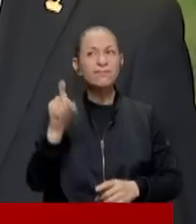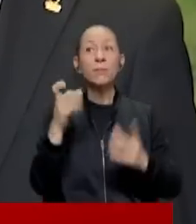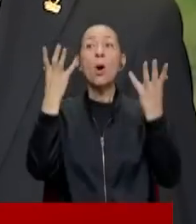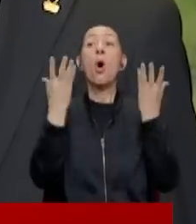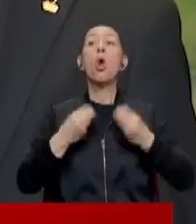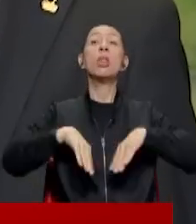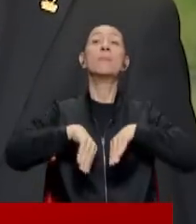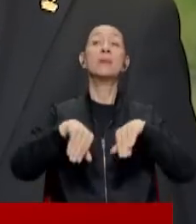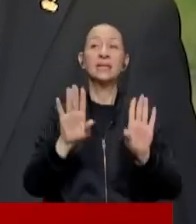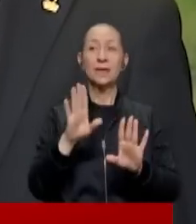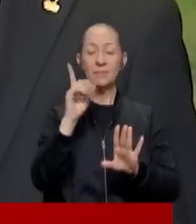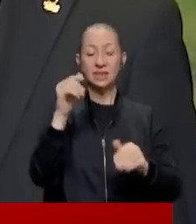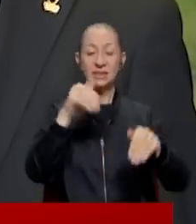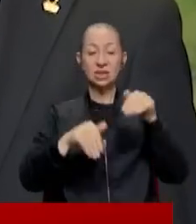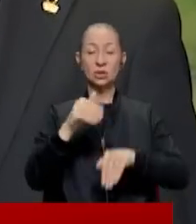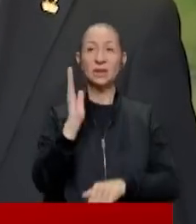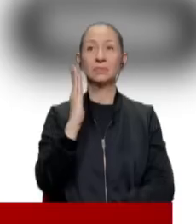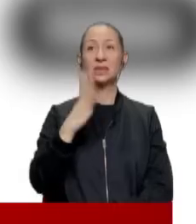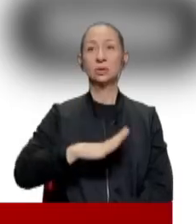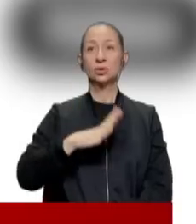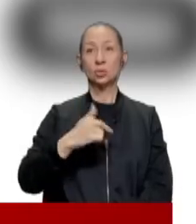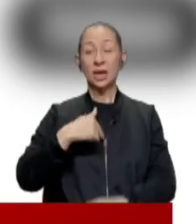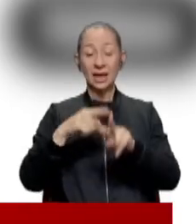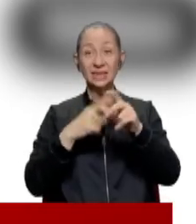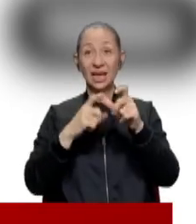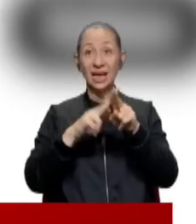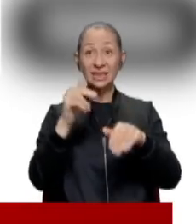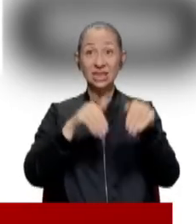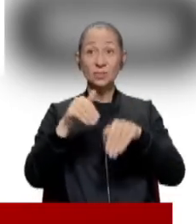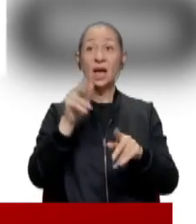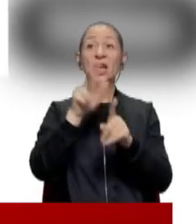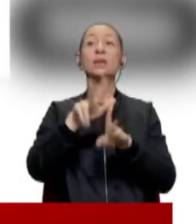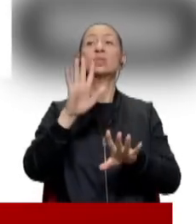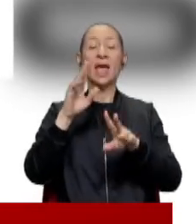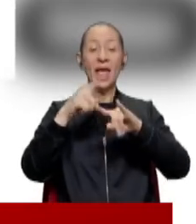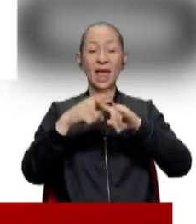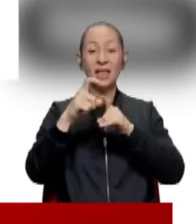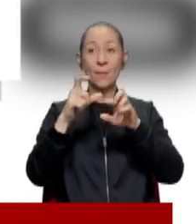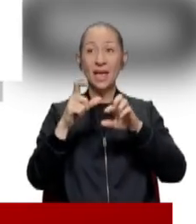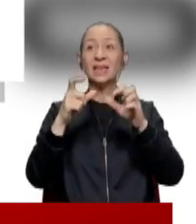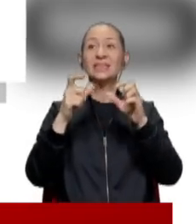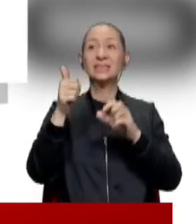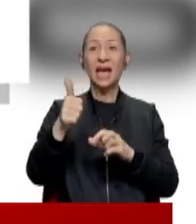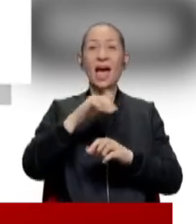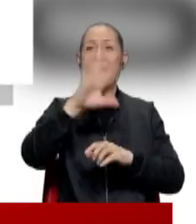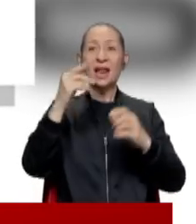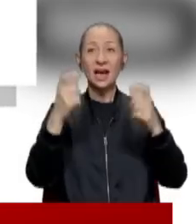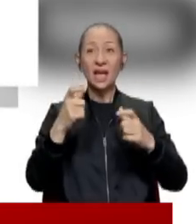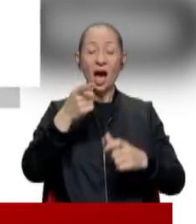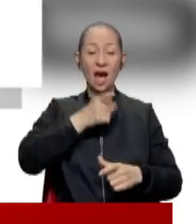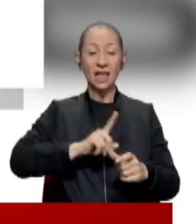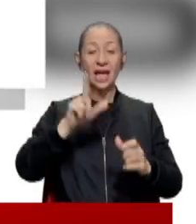her olmadığı bir seçime gitmek istiyoruz YSK seçimlere katılmayacağını bildiren HDP ile Saadet Partisi'nin her yerde